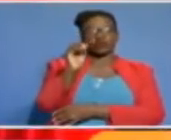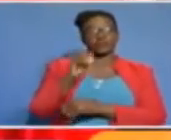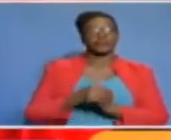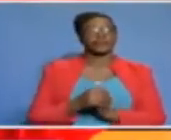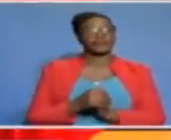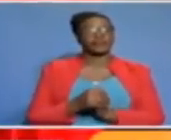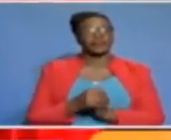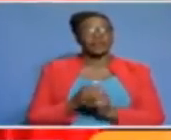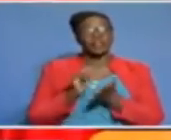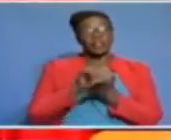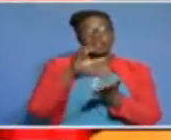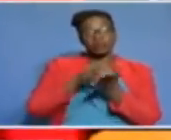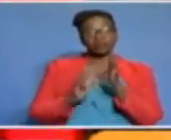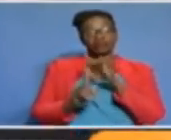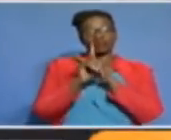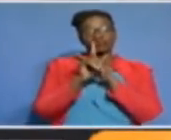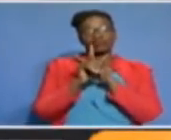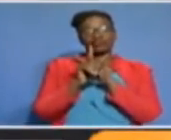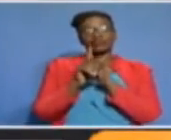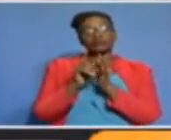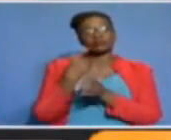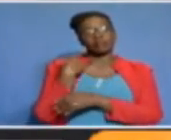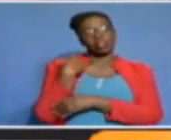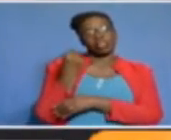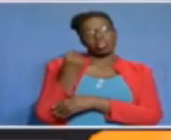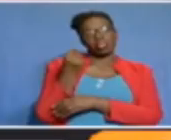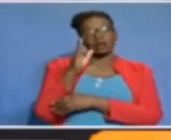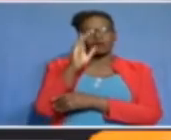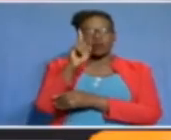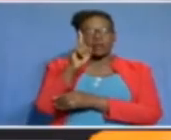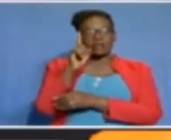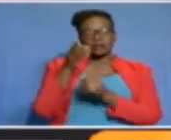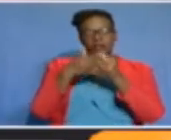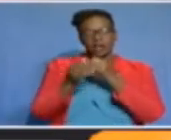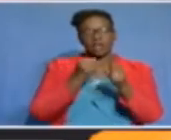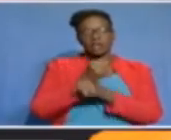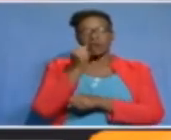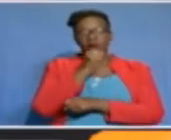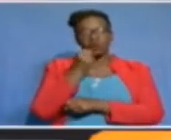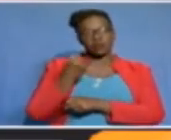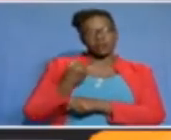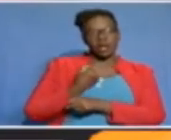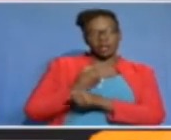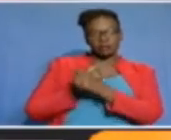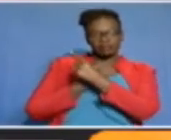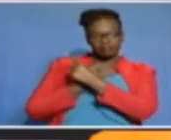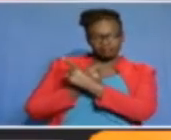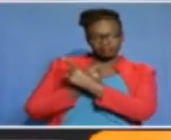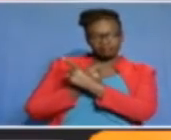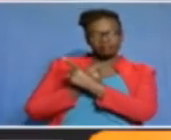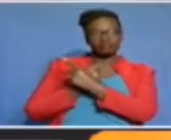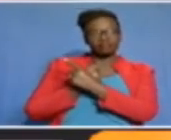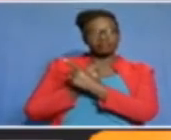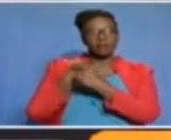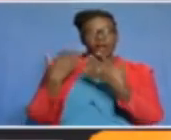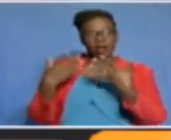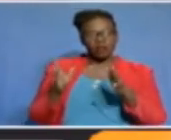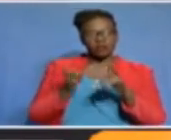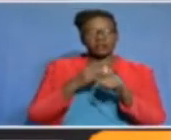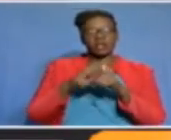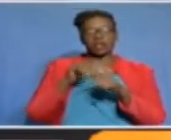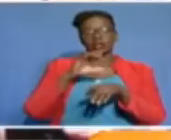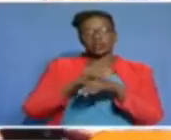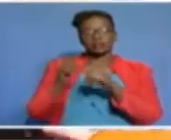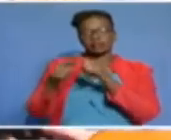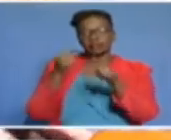Tukio hili linatokea siku chache tu baada ya msichana wa miaka 9 Maribel Kapolon kutekwa nyara na kupatikana akiwa ameuawa katika kaunti ya